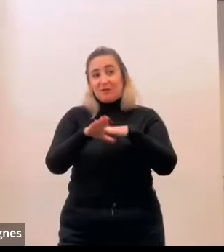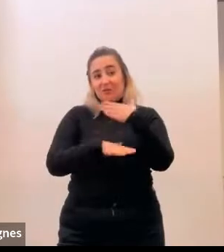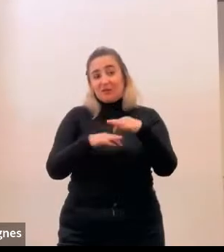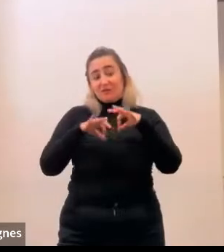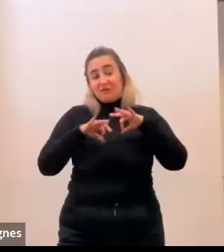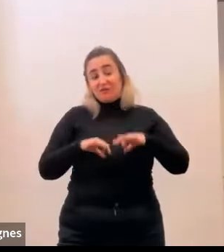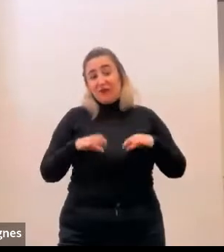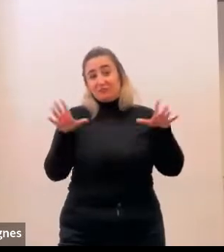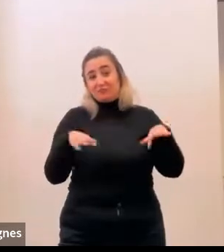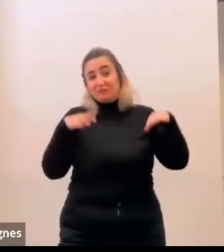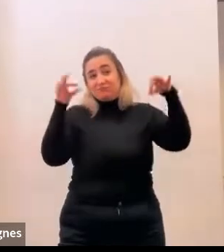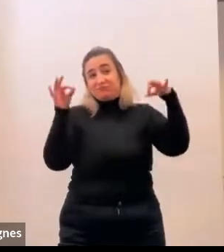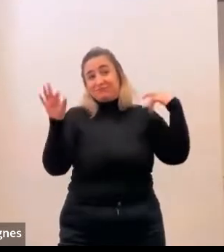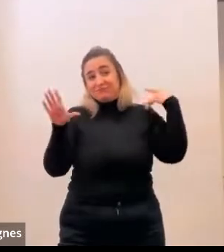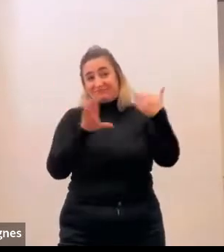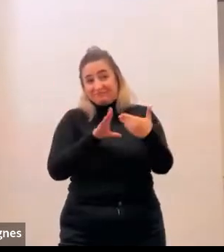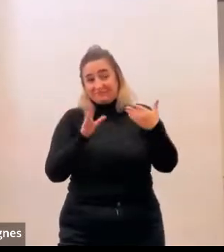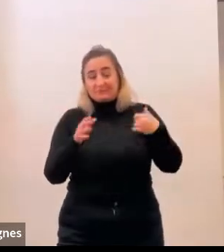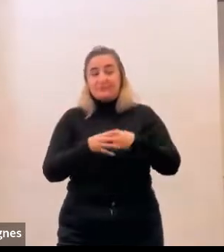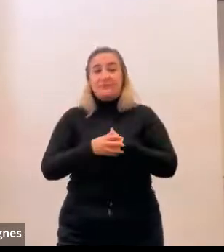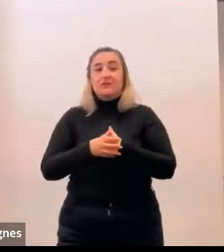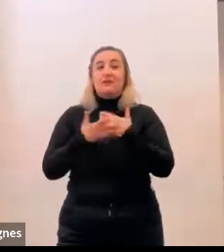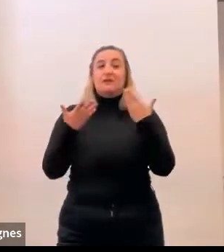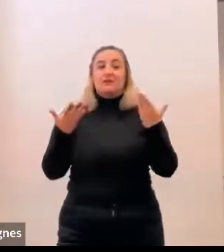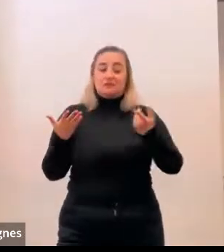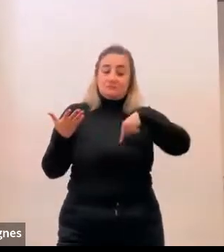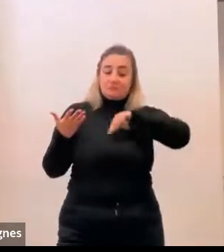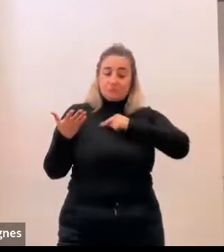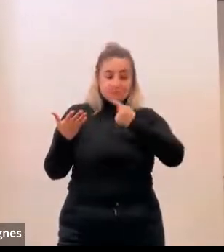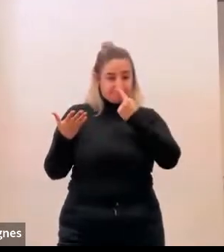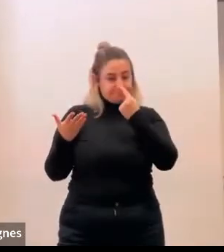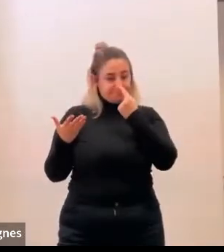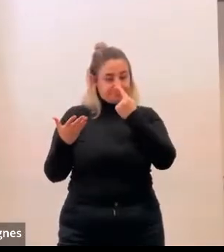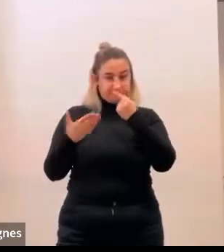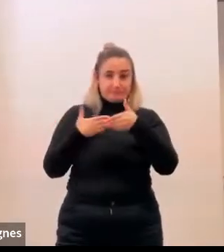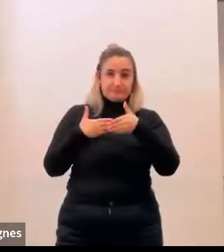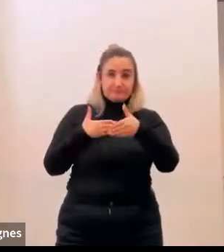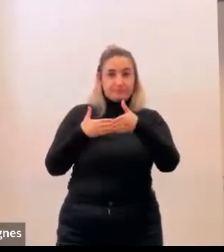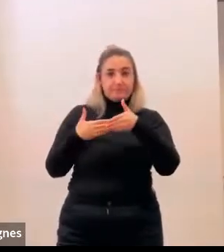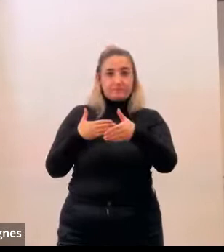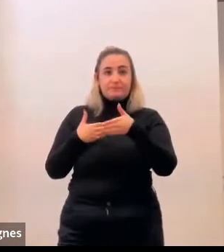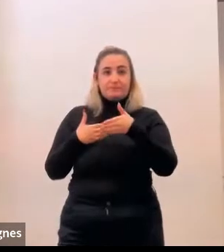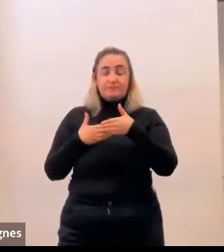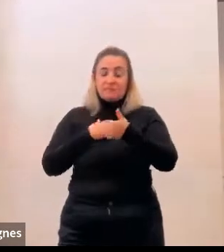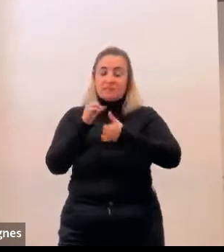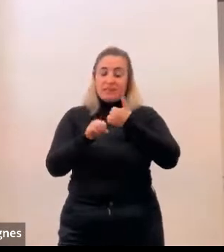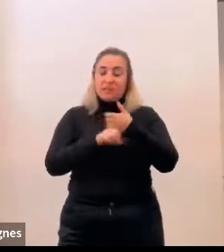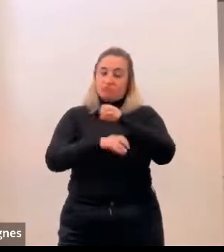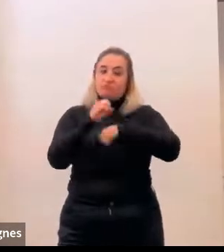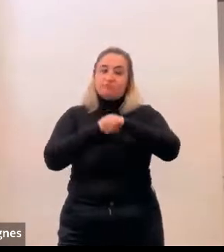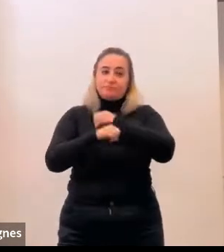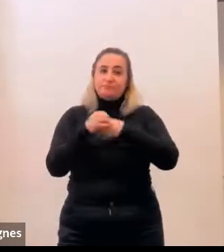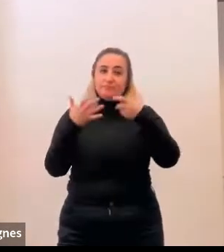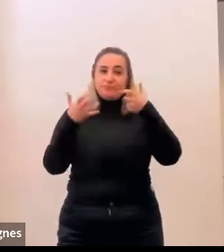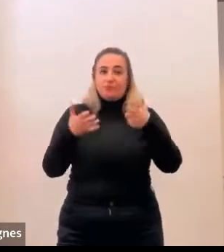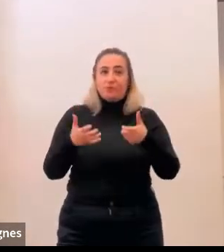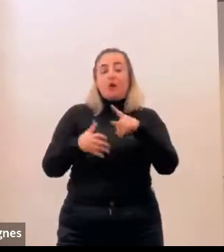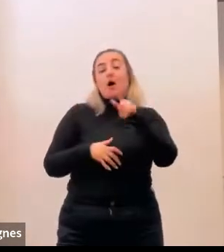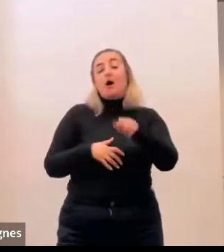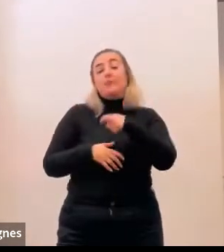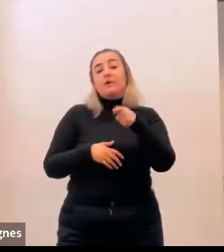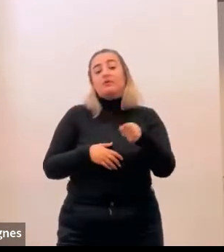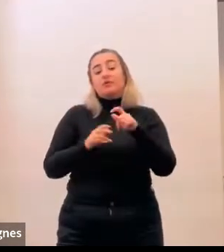une partie de l'année scolaire dernière. Mais nous avons choisi d'en organiser pour cette année scolaire une version